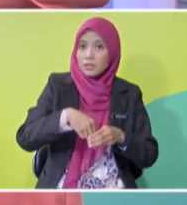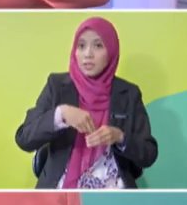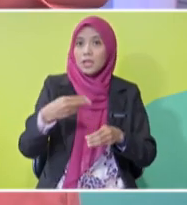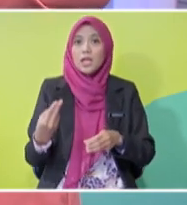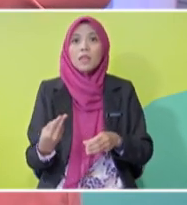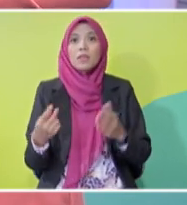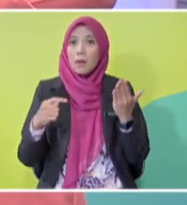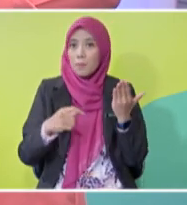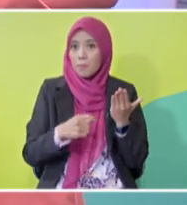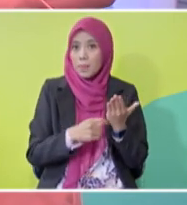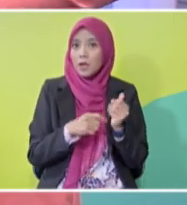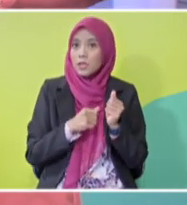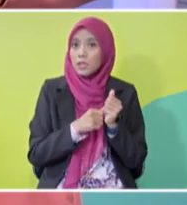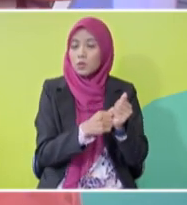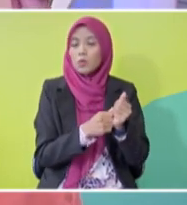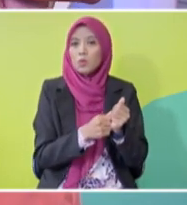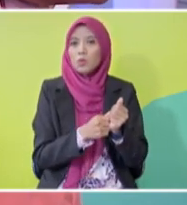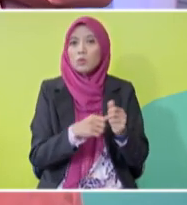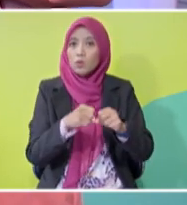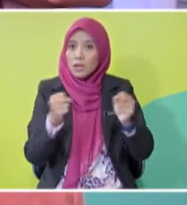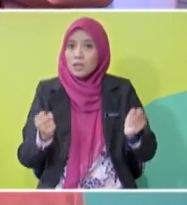yang cek kuberikan tadi guys